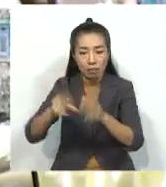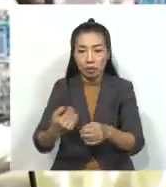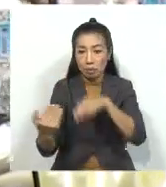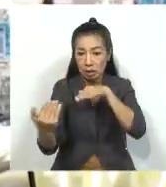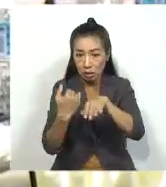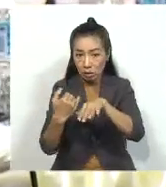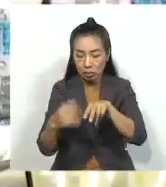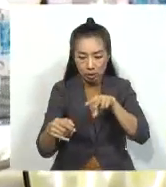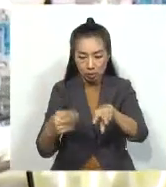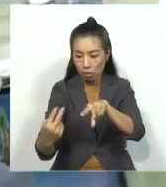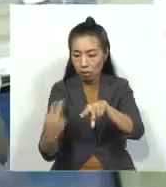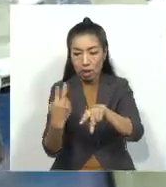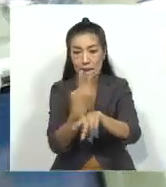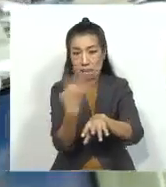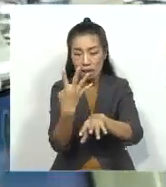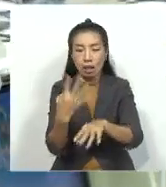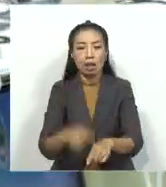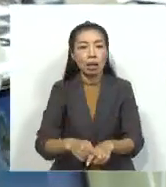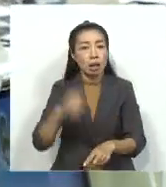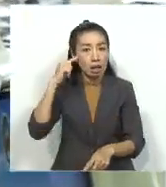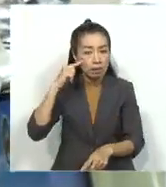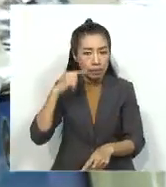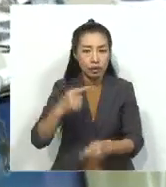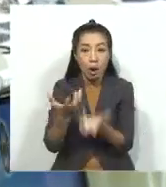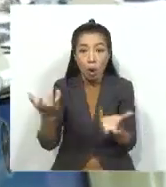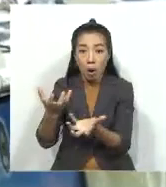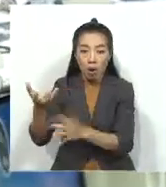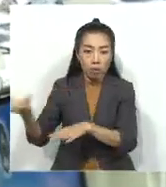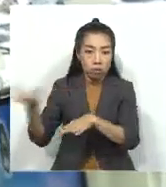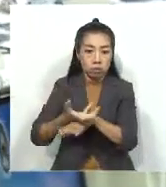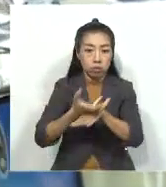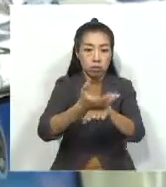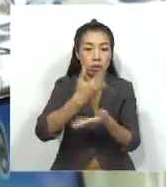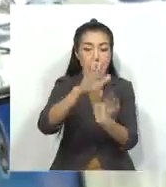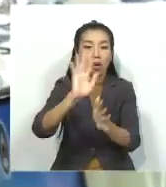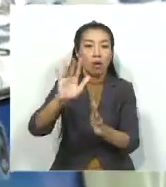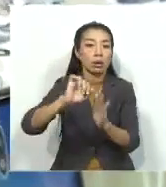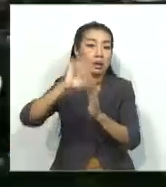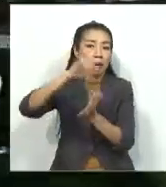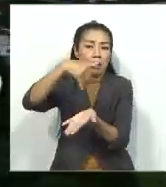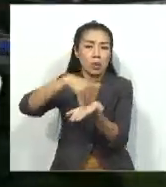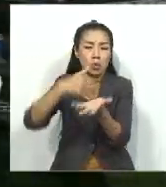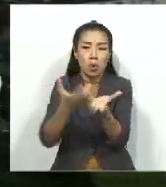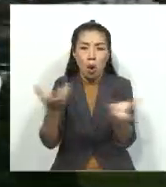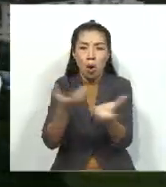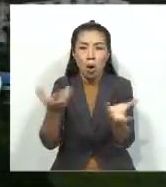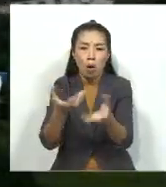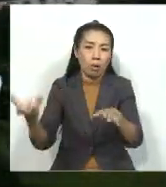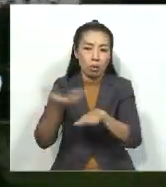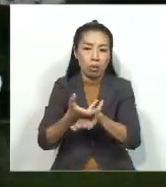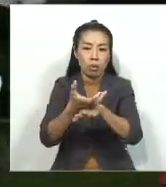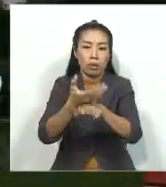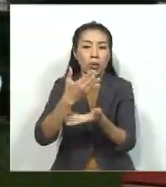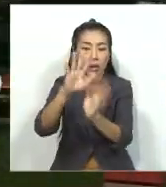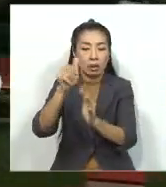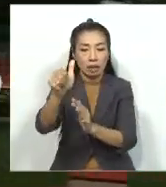ช่องจราจรและพัฒนาสถานีขนส่งสินค้าจังหวัดเชียงใหม่เพื่อเป็นศูนย์รวบรวมและกระจายสินค้าในภูมิภาค